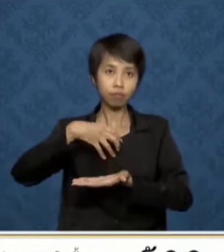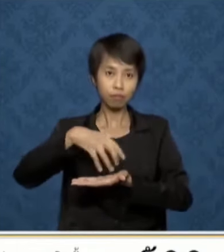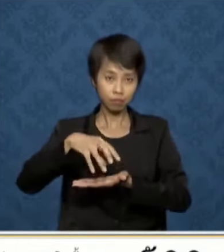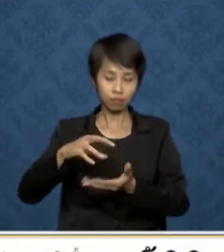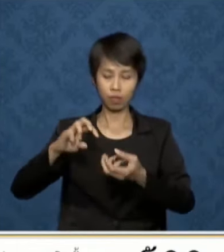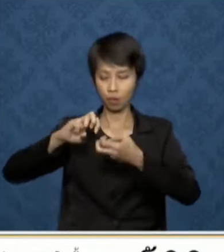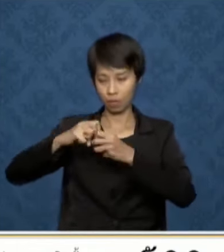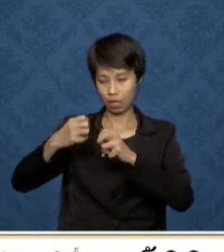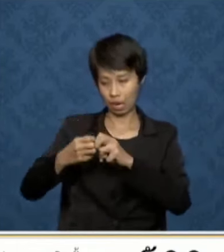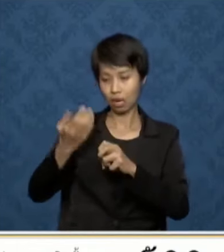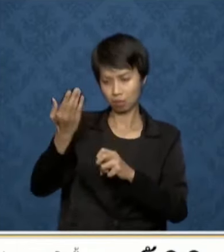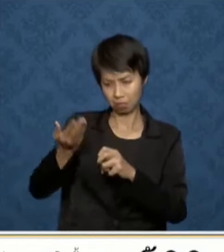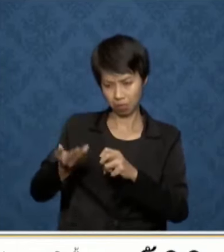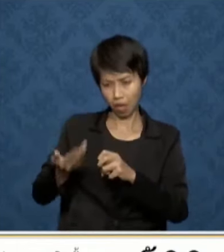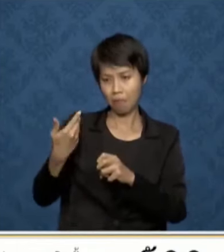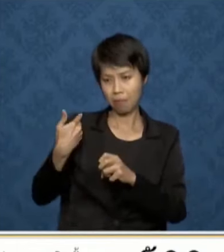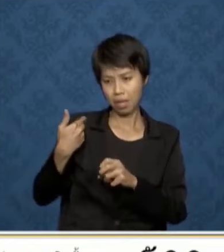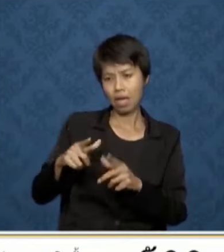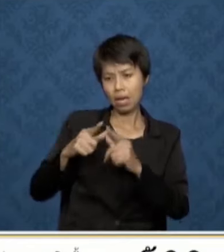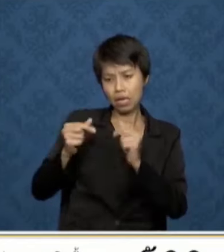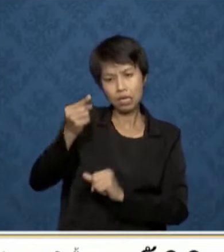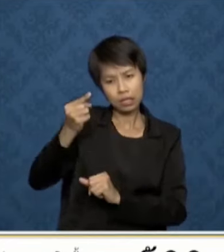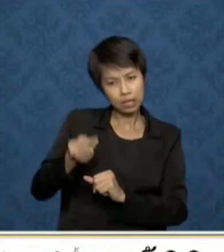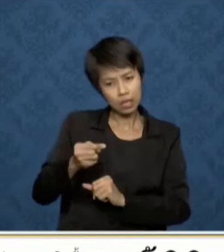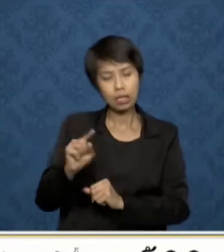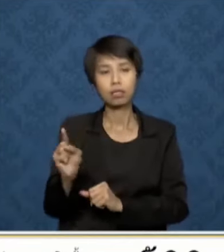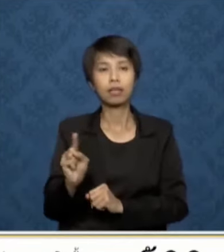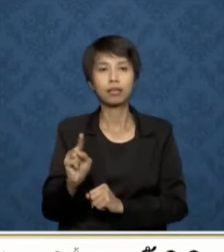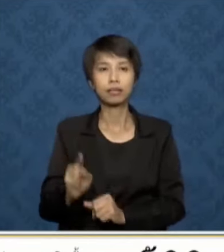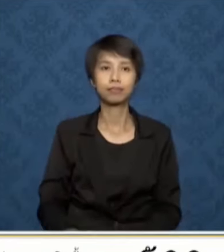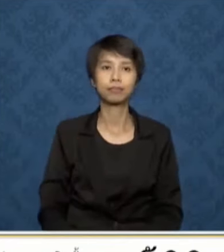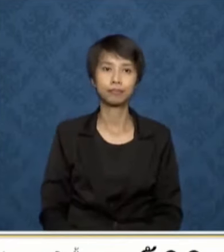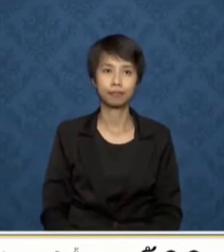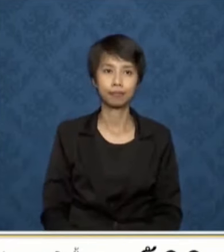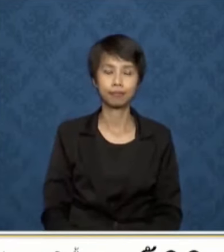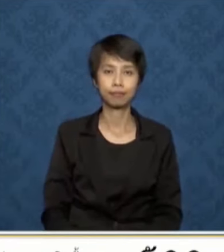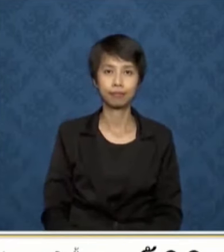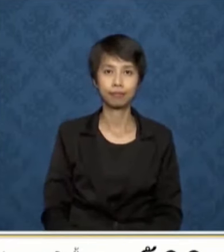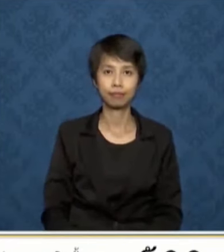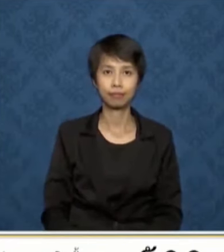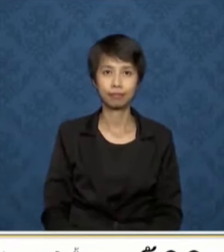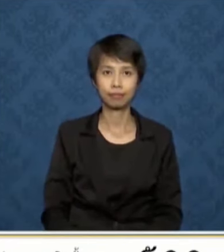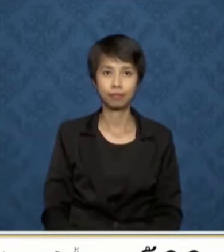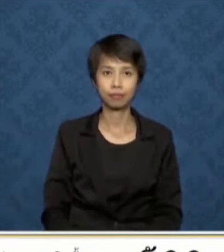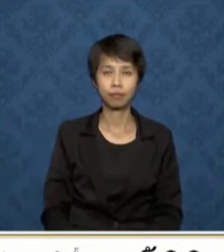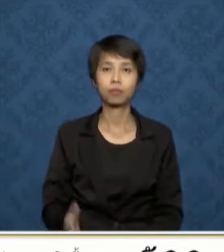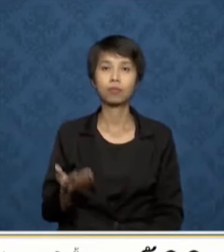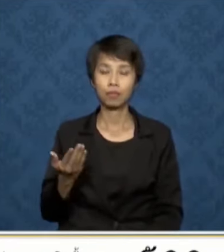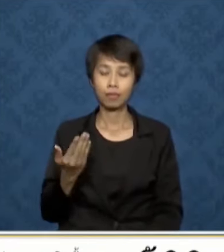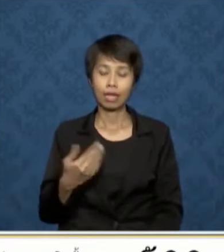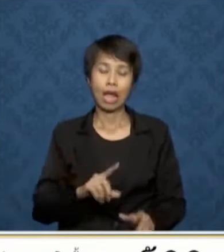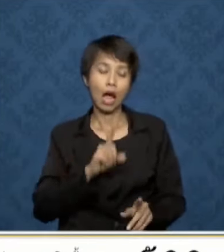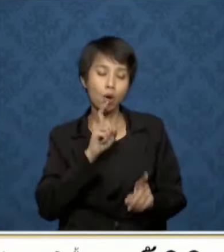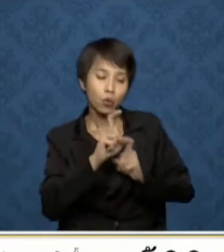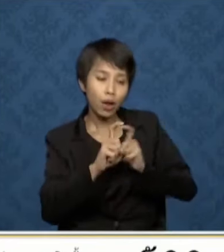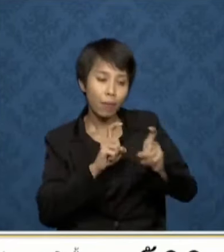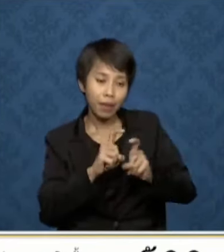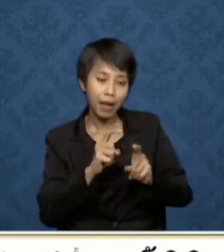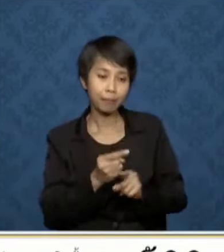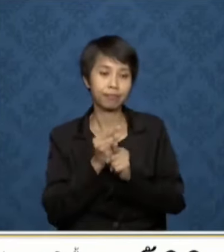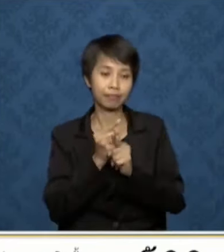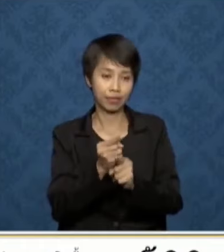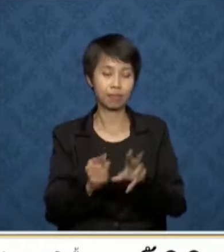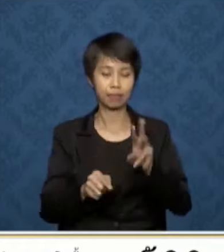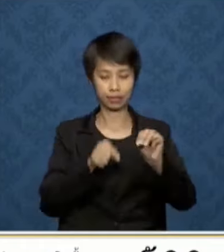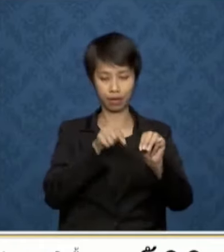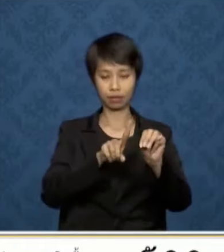ปญหาวามีข้ออนจริงที่ปรากฏขึ้นอยากไรบ้างในส่วนการสักถามข้ออนุ้นมาตรา